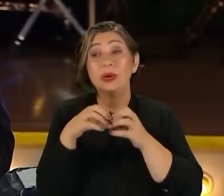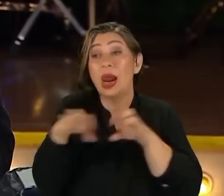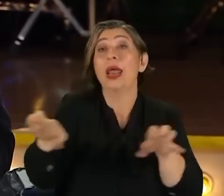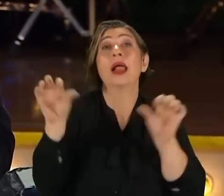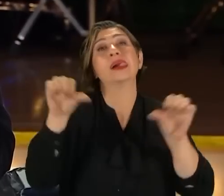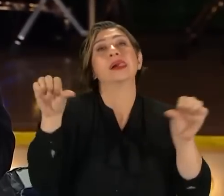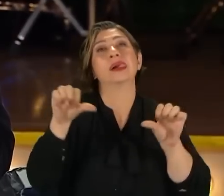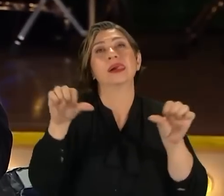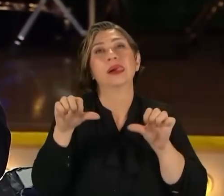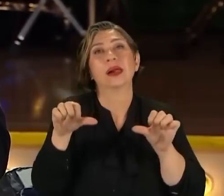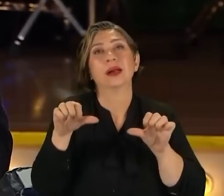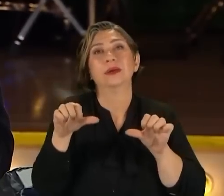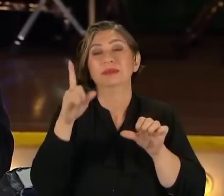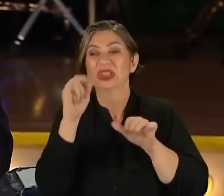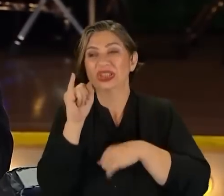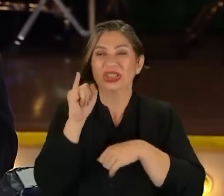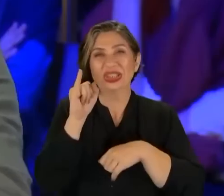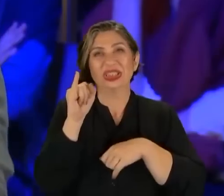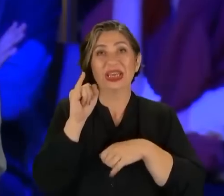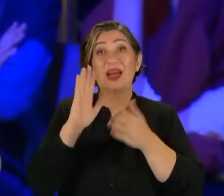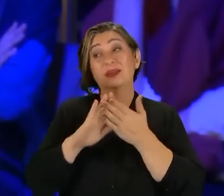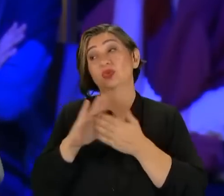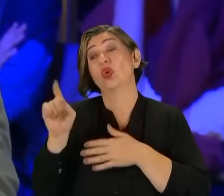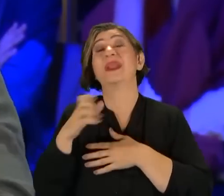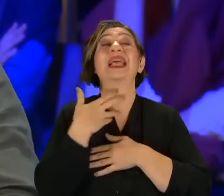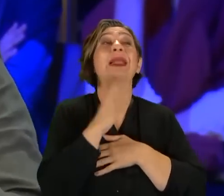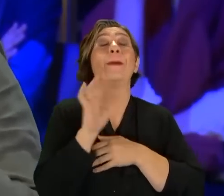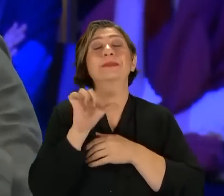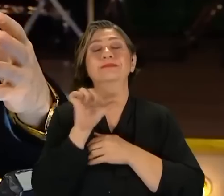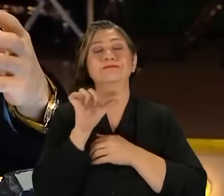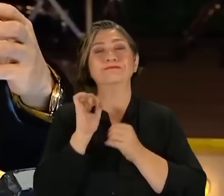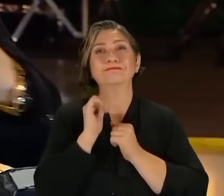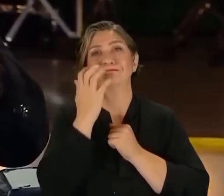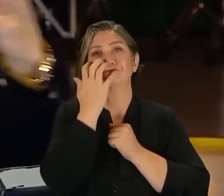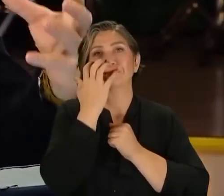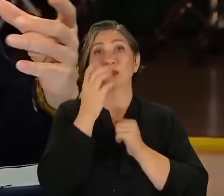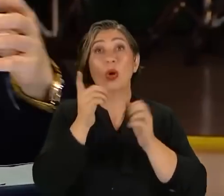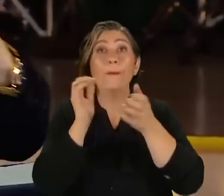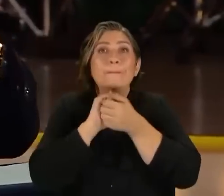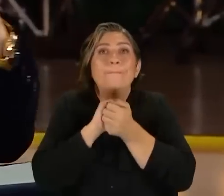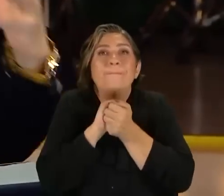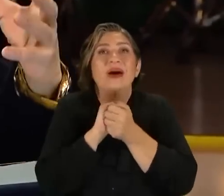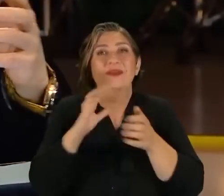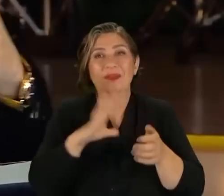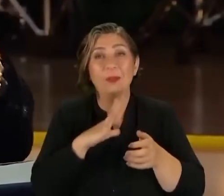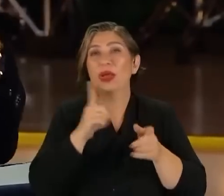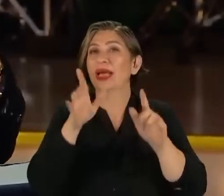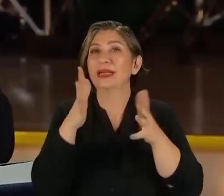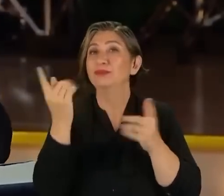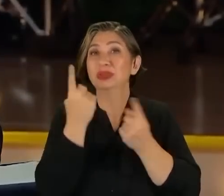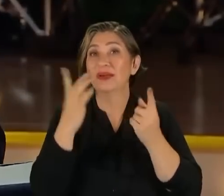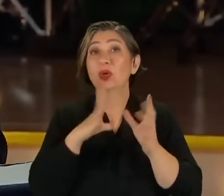Ayrılamıyorlar. Ya birinin çişi gelmiş, arkadaşlarıma sormadan gidemem diyor. Böyle şeyler de var. Böyle bağlılıklar da var. Böyle garip